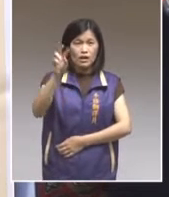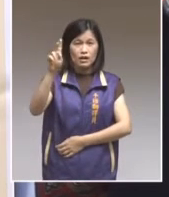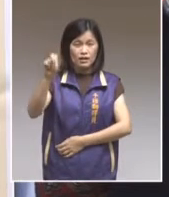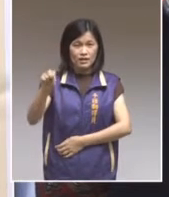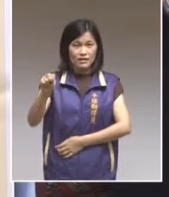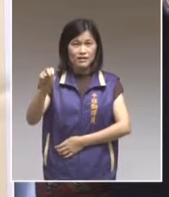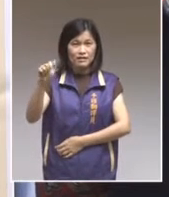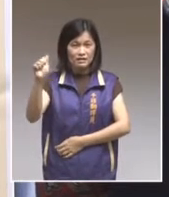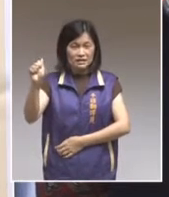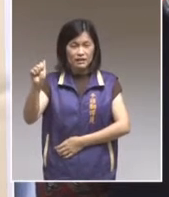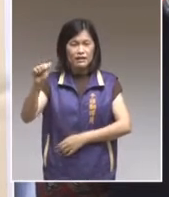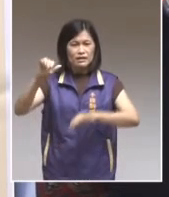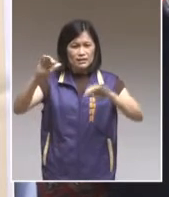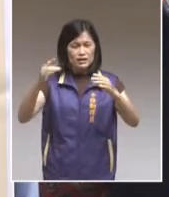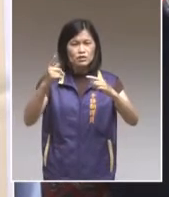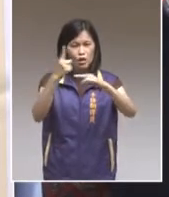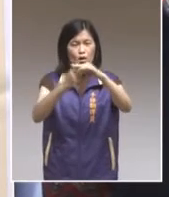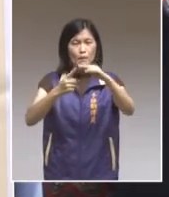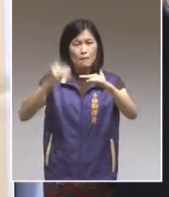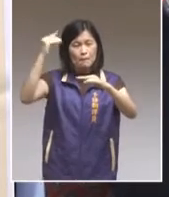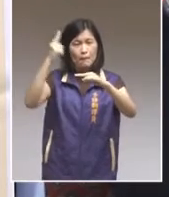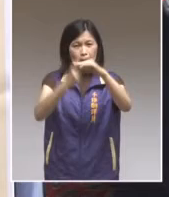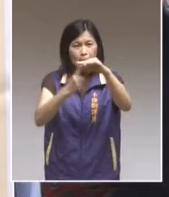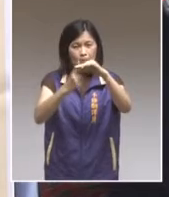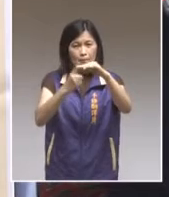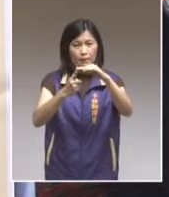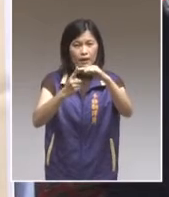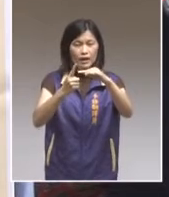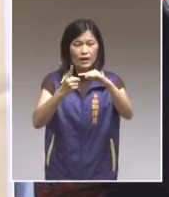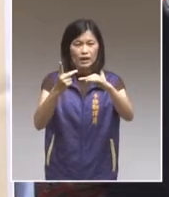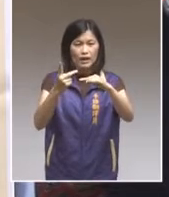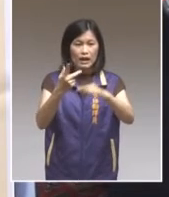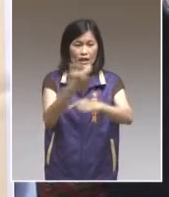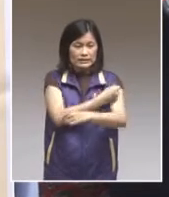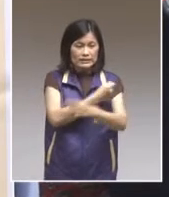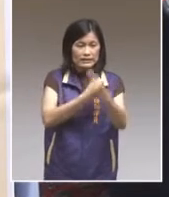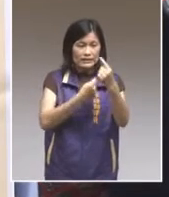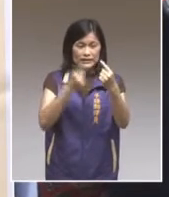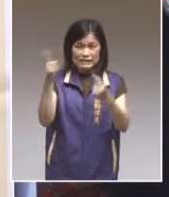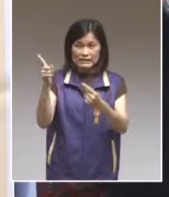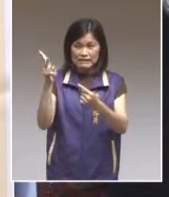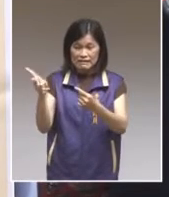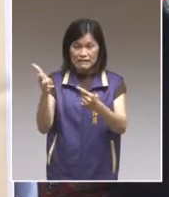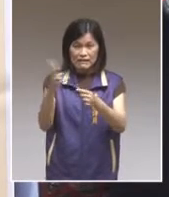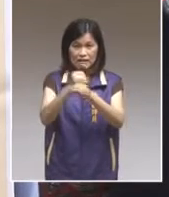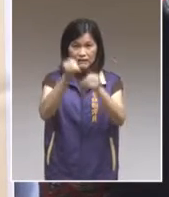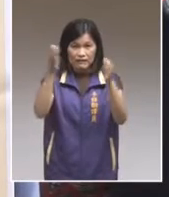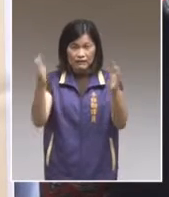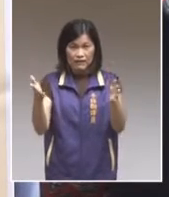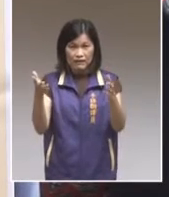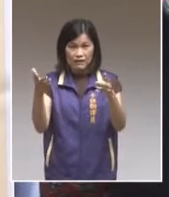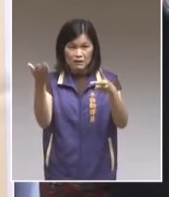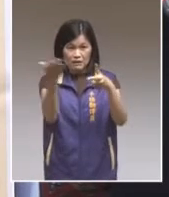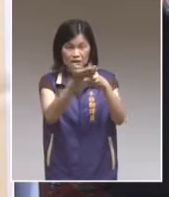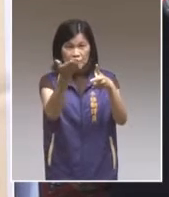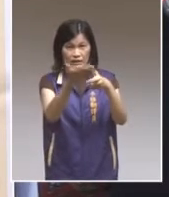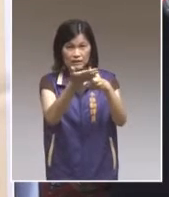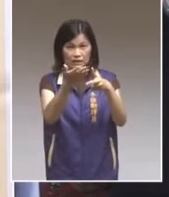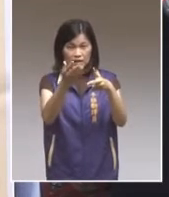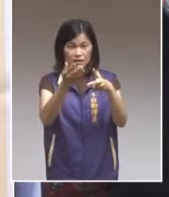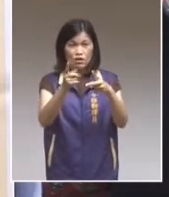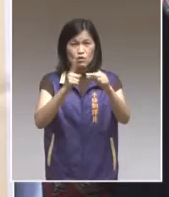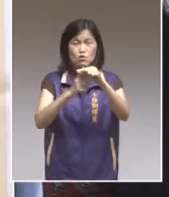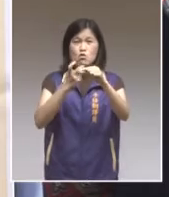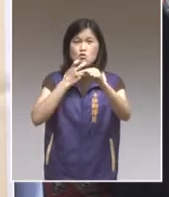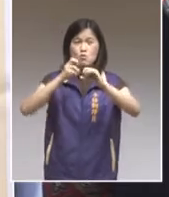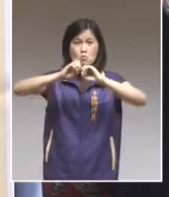是成人的一半，那两剂之间的间隔，中央疫情指挥中心目